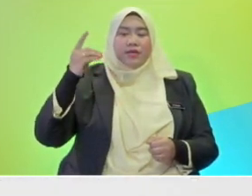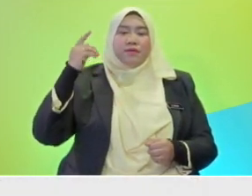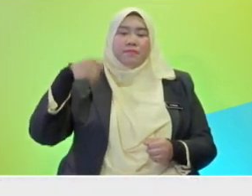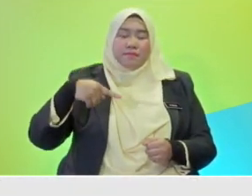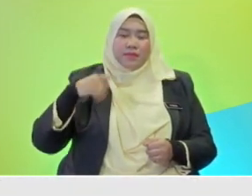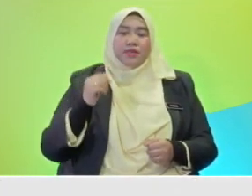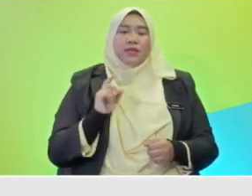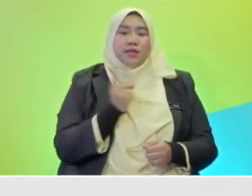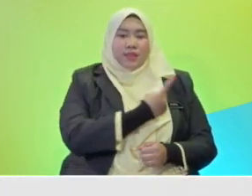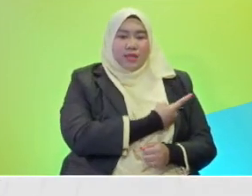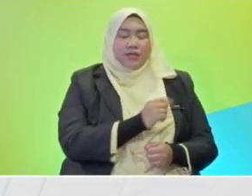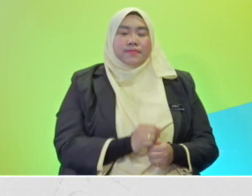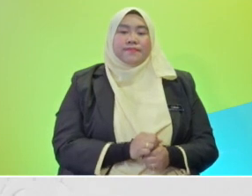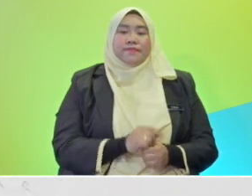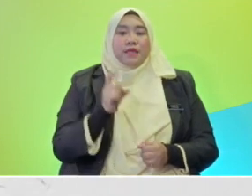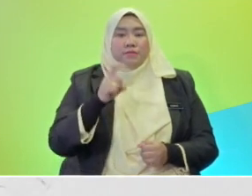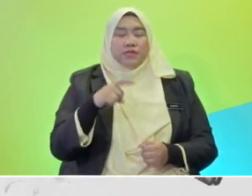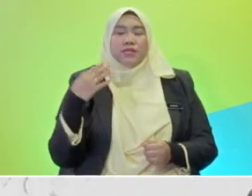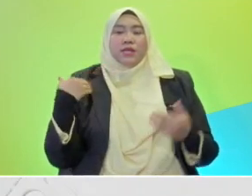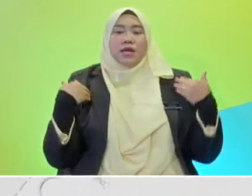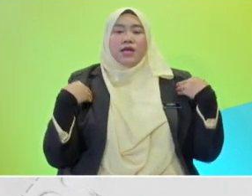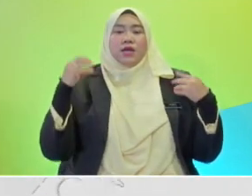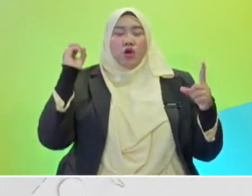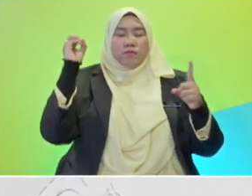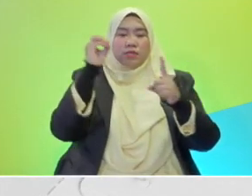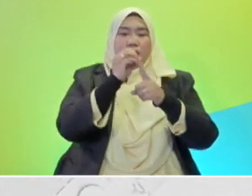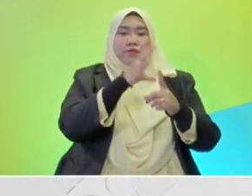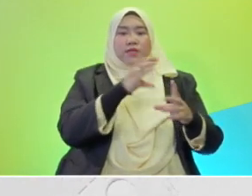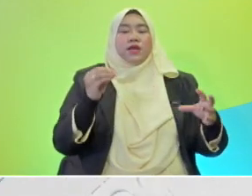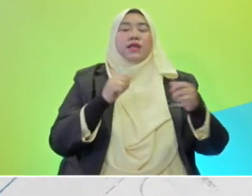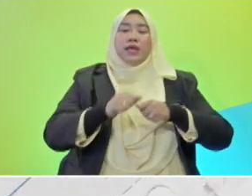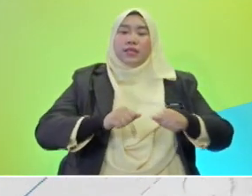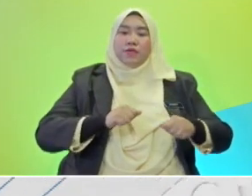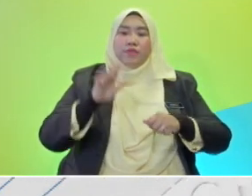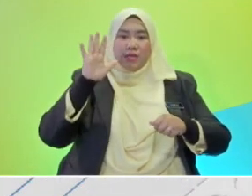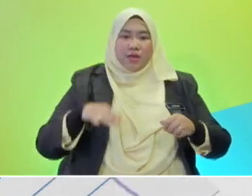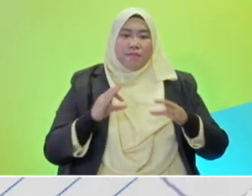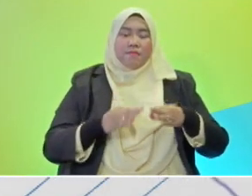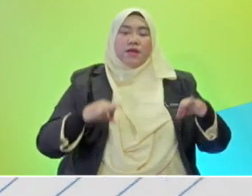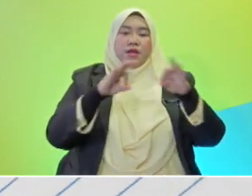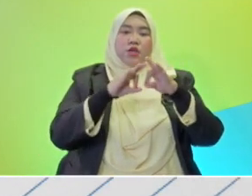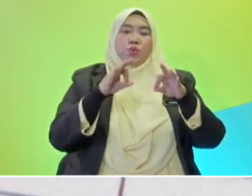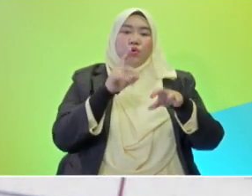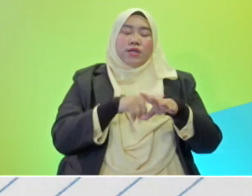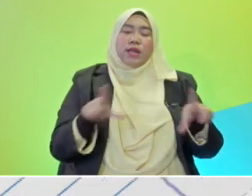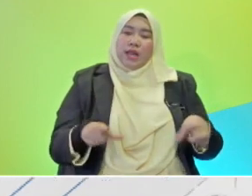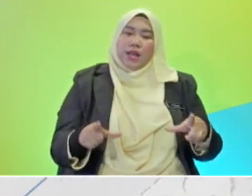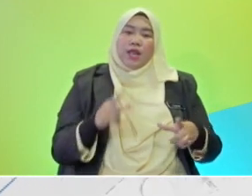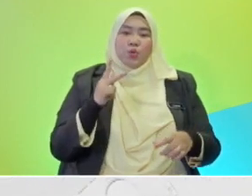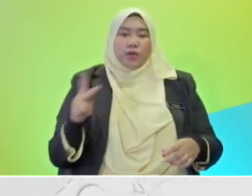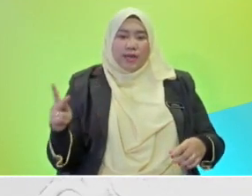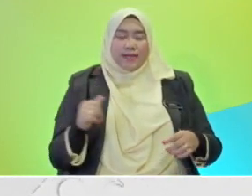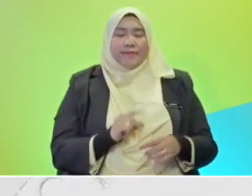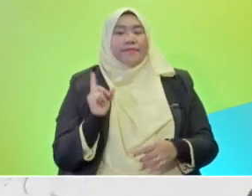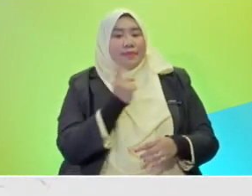pembelajaran objektif dan activity yang perlu kita lakukan dan juga refleksi kemudian